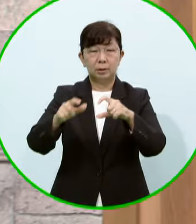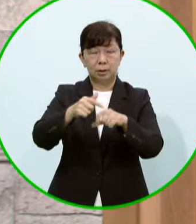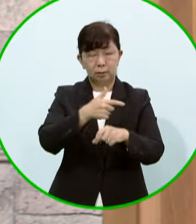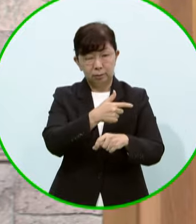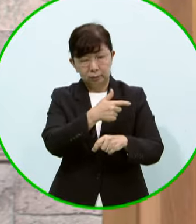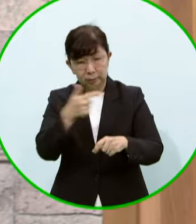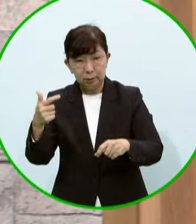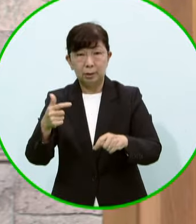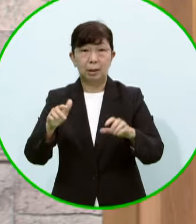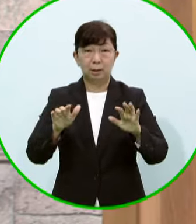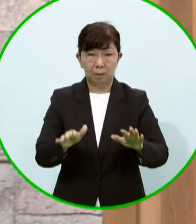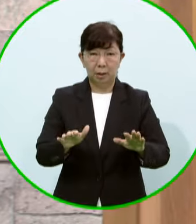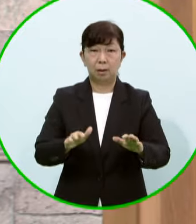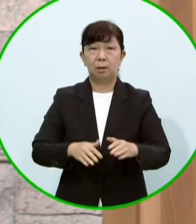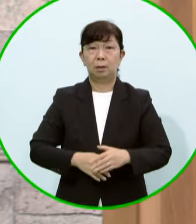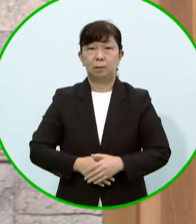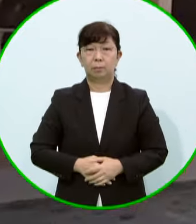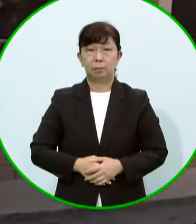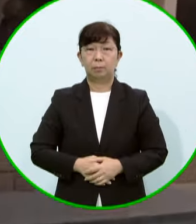増してい